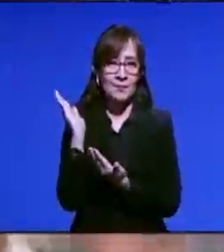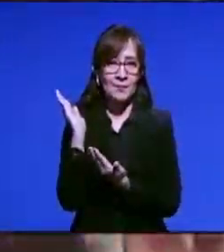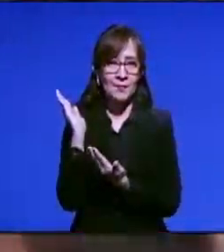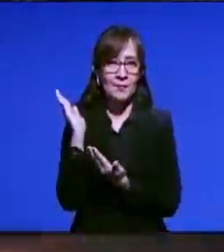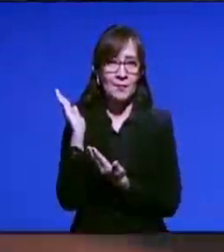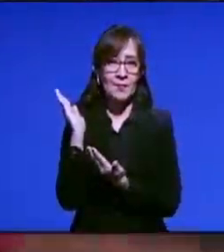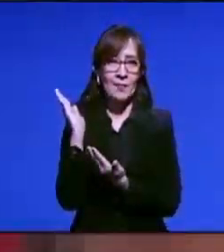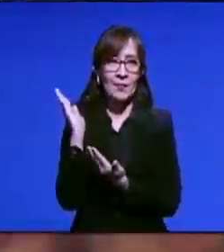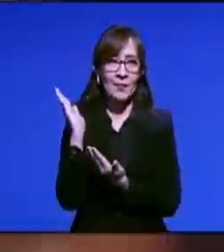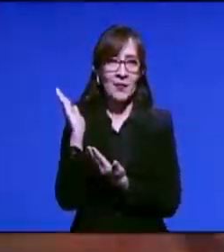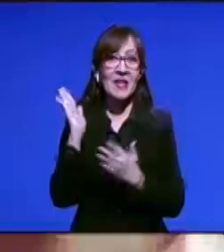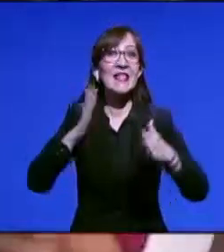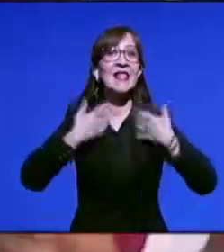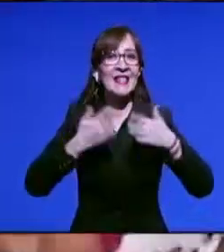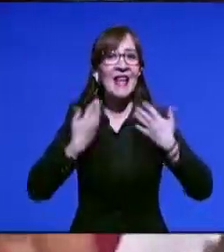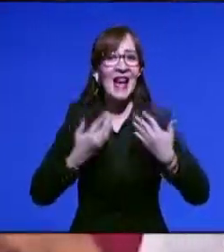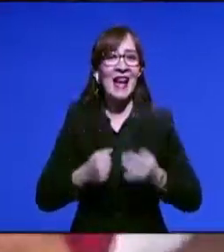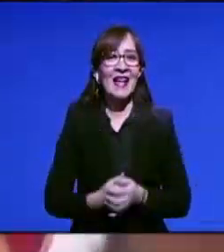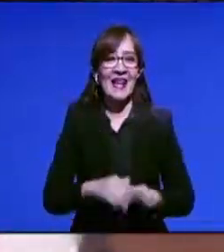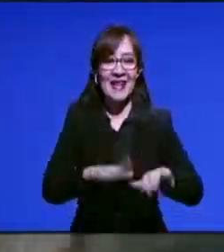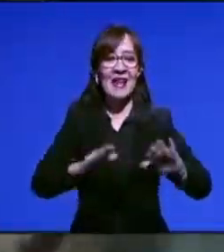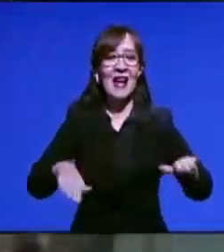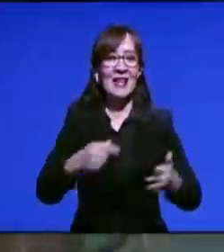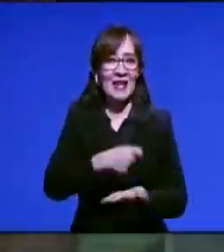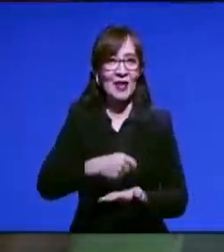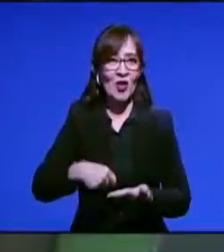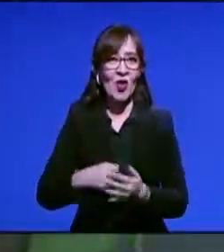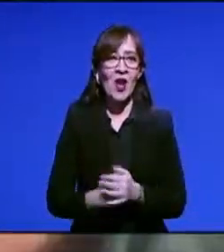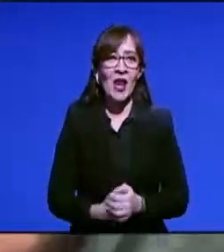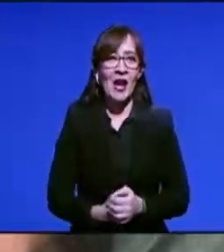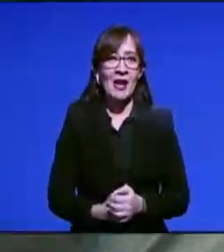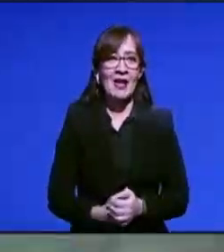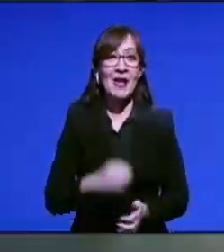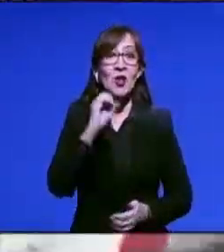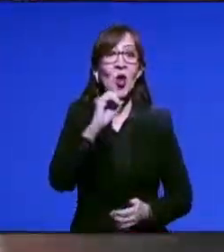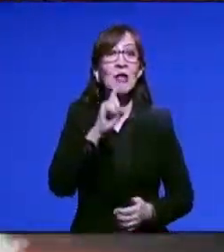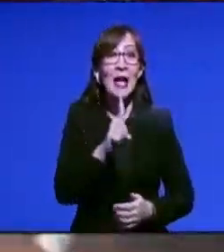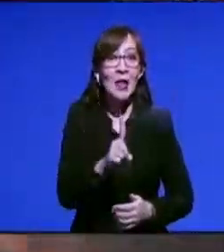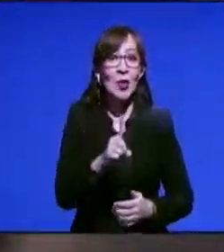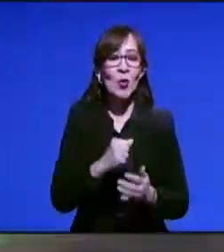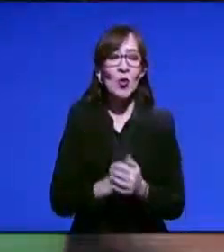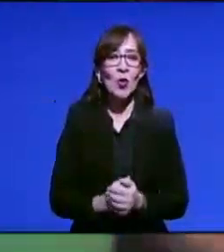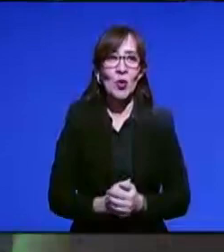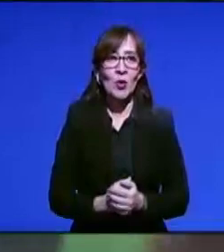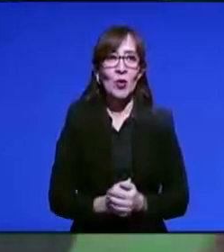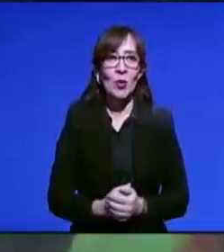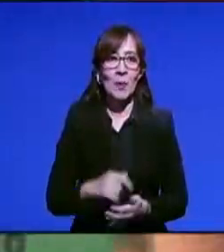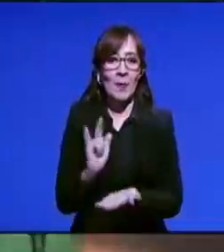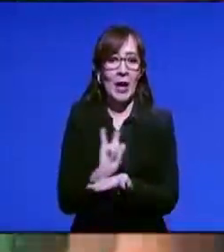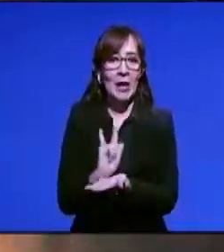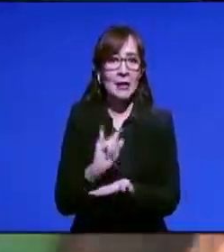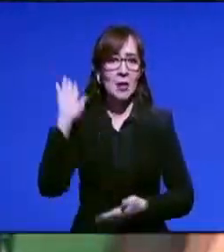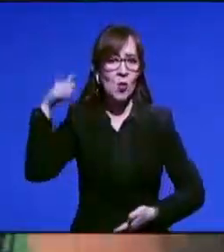Seperti inilah luapan kegembiraan siswa SD Negeri Karang Rahayu 01 Karang Bahagia Kabupaten Bekasi saat kunci gembok